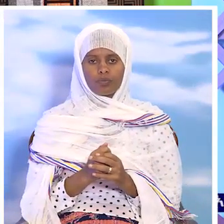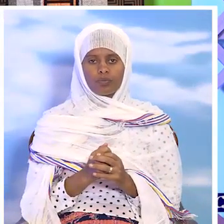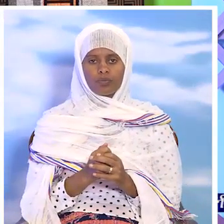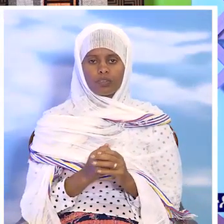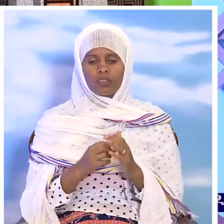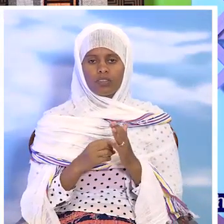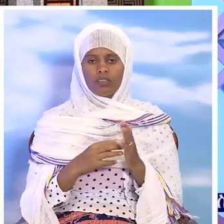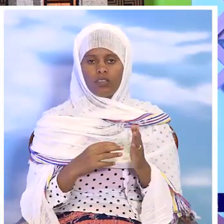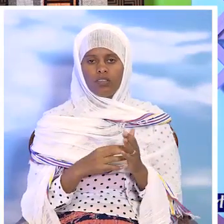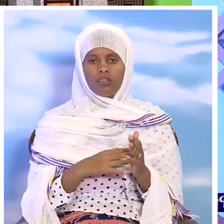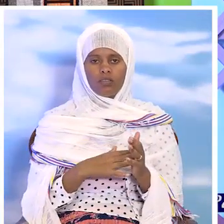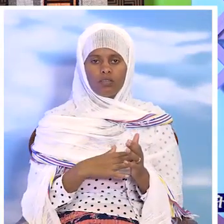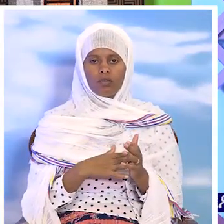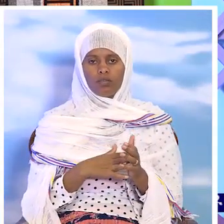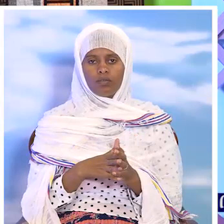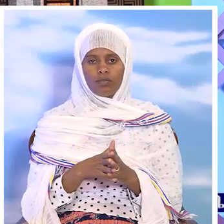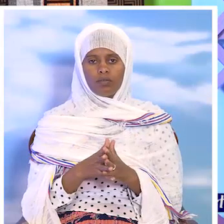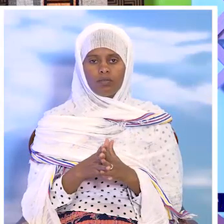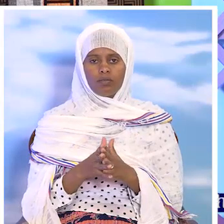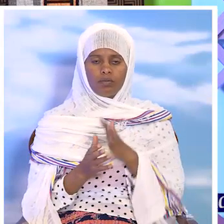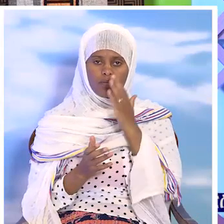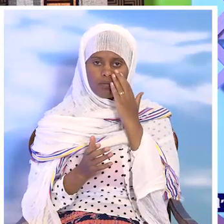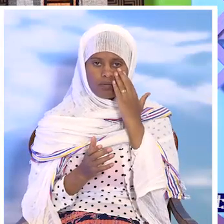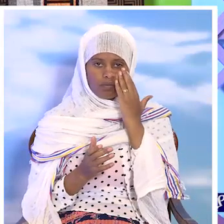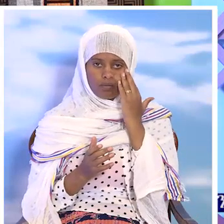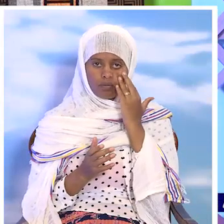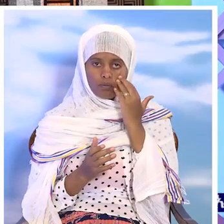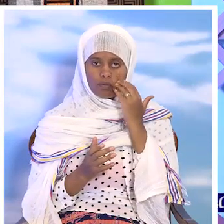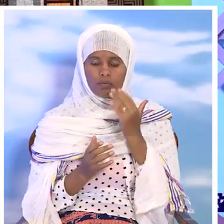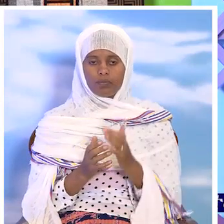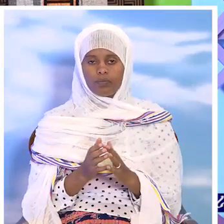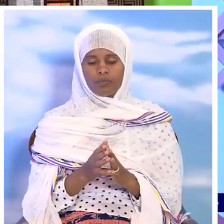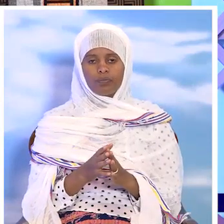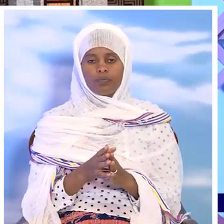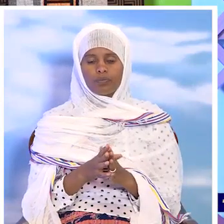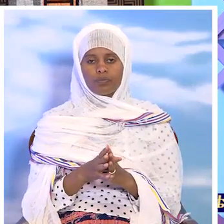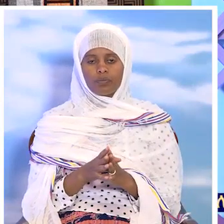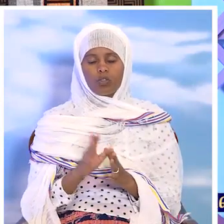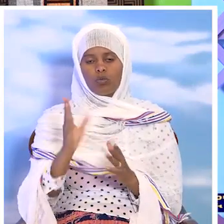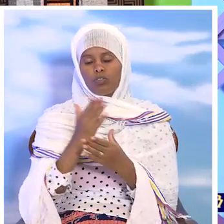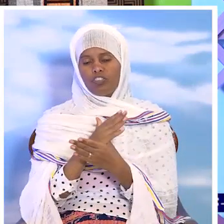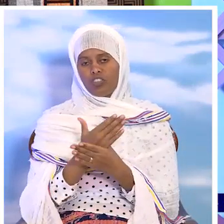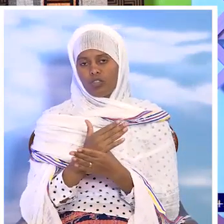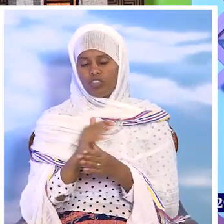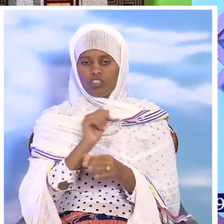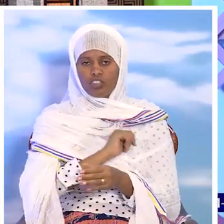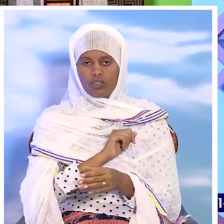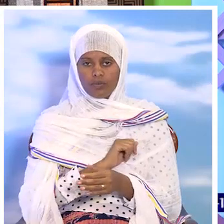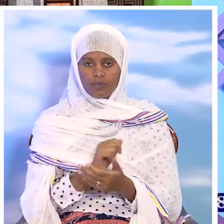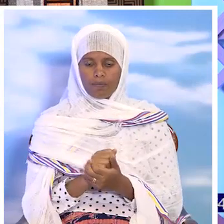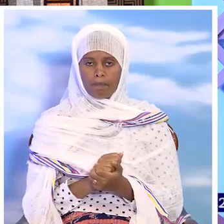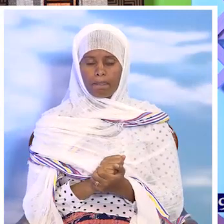ስለዚ ወእምዚ ሃደጎ ክብል ከሎ ነዚ ኣታሒዙ ማለት ክፍትኖ ስለ ዝፀንሐ እዩ ማለት እዩ። ወእምዚ ሃደጎ ካብዚ እንዲኦም